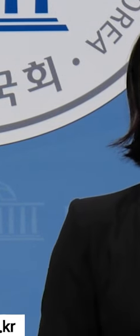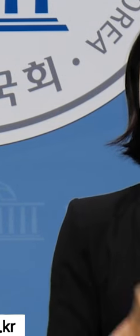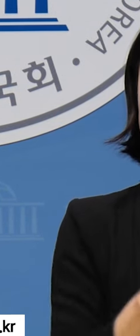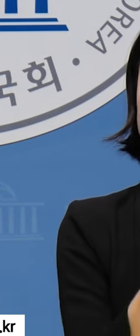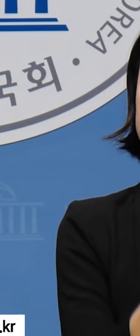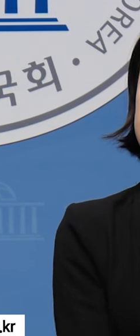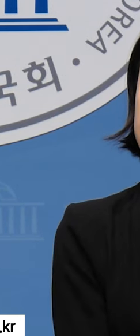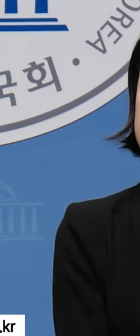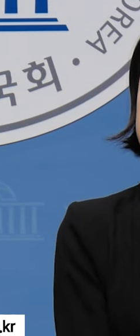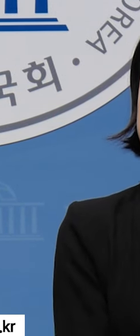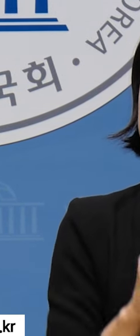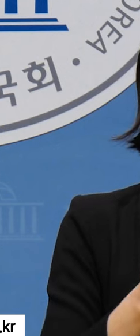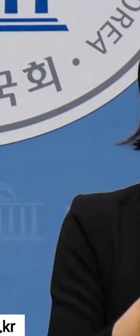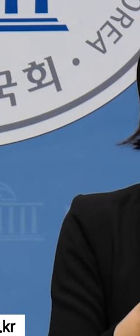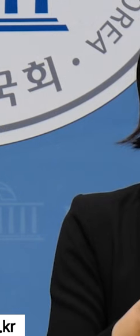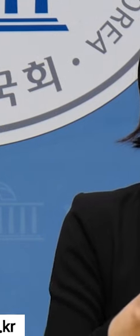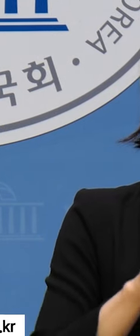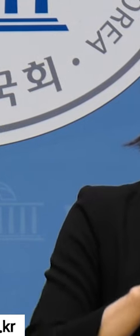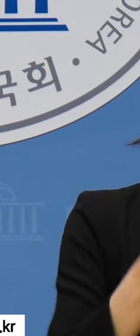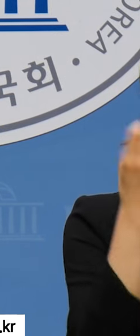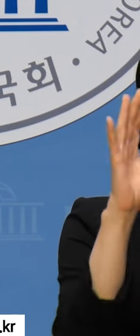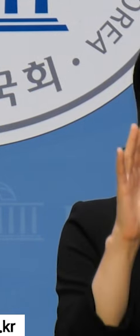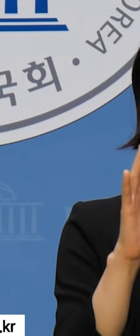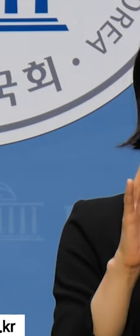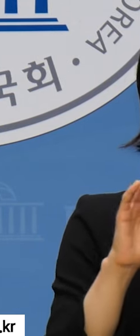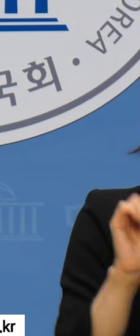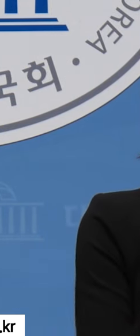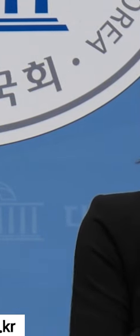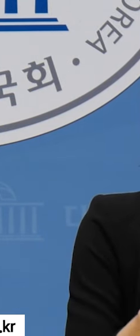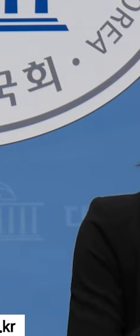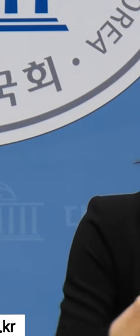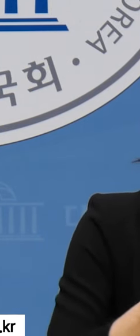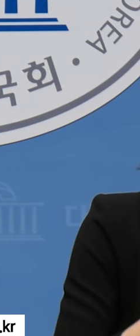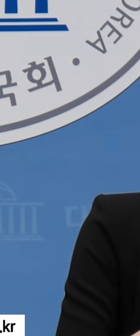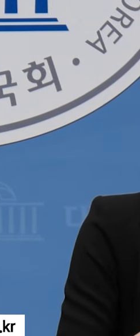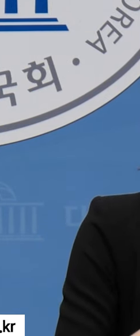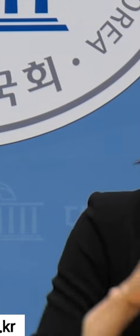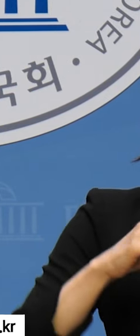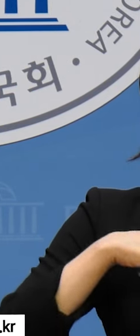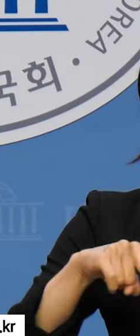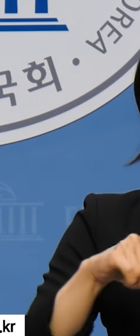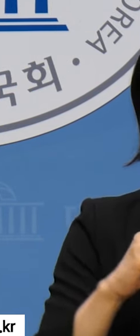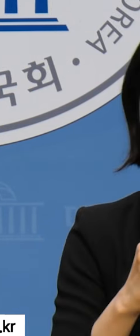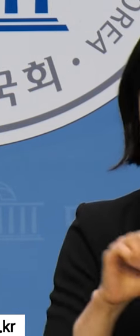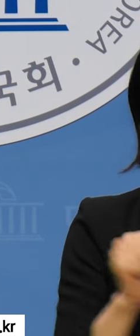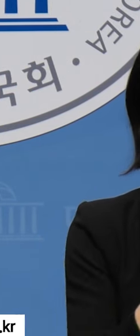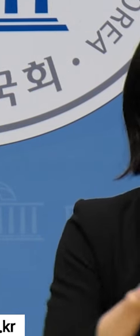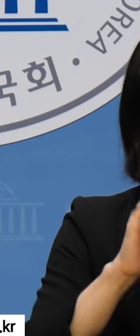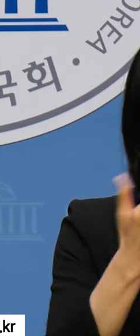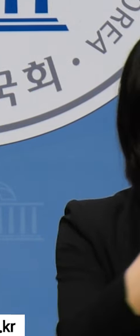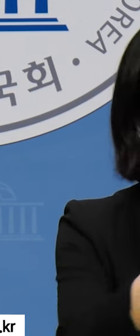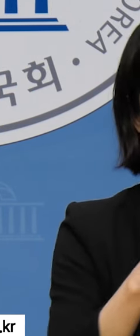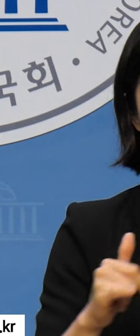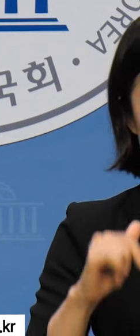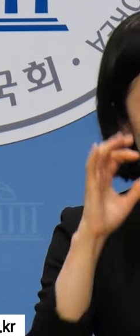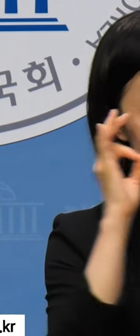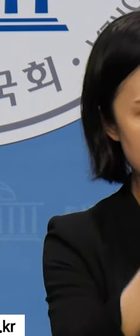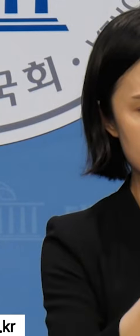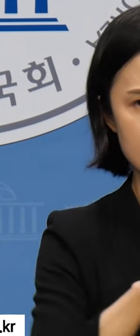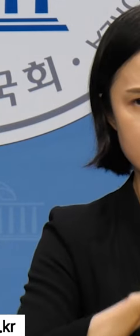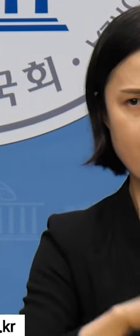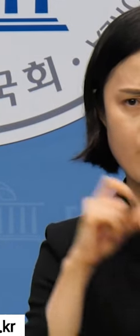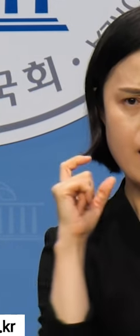여론을 조작하고 국정을 농담했다이는 국민께 용서받을 수 없는